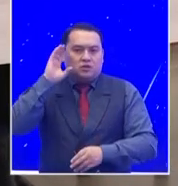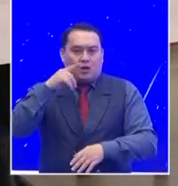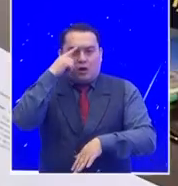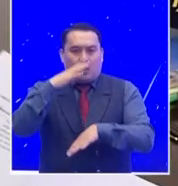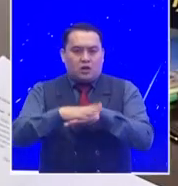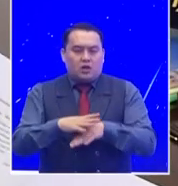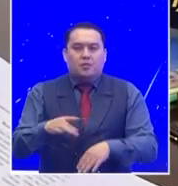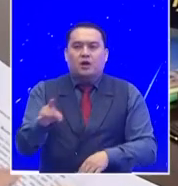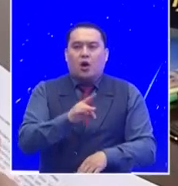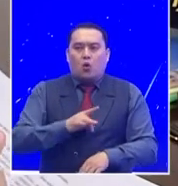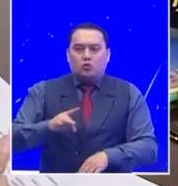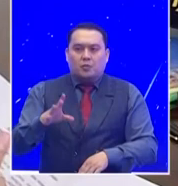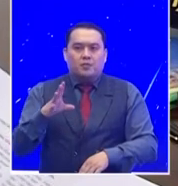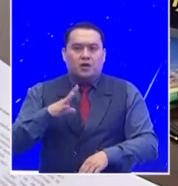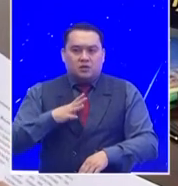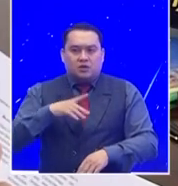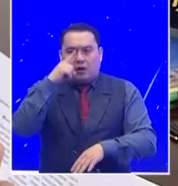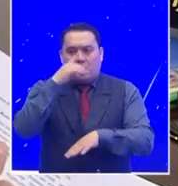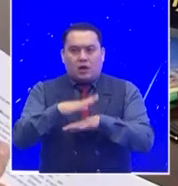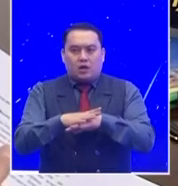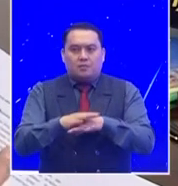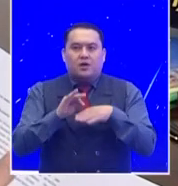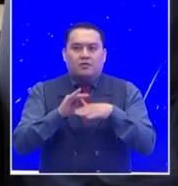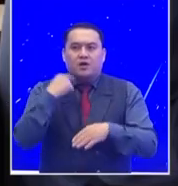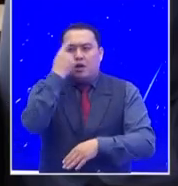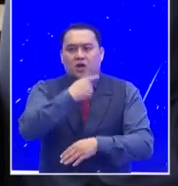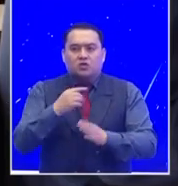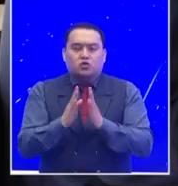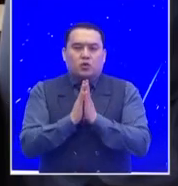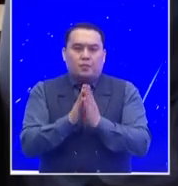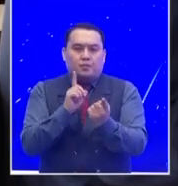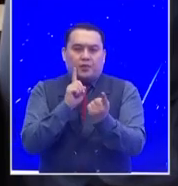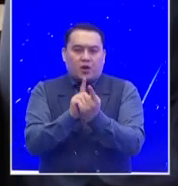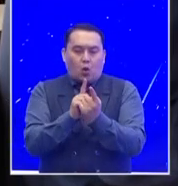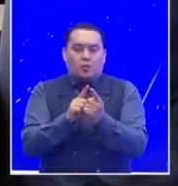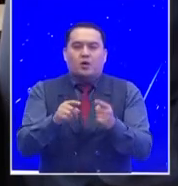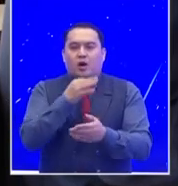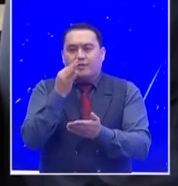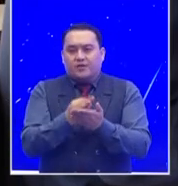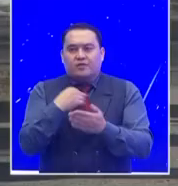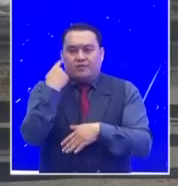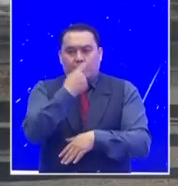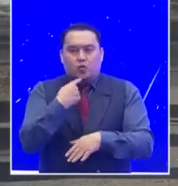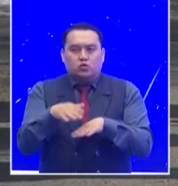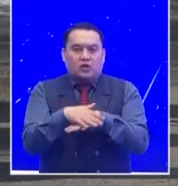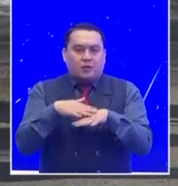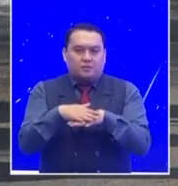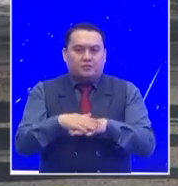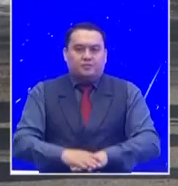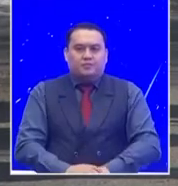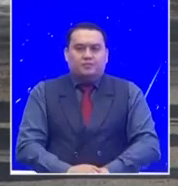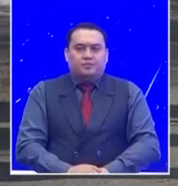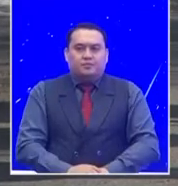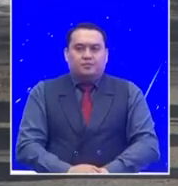Кайрата Булдыбаева аким Алматинской области Амандык Баталов провел личный прием граждан и ответил на все их волнующие вопросы. Айнур Мирханова,